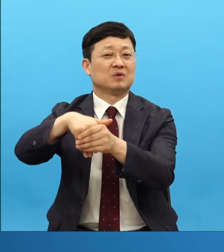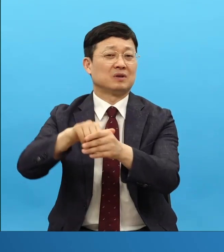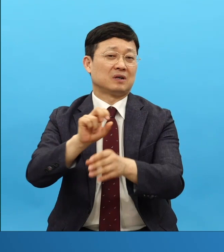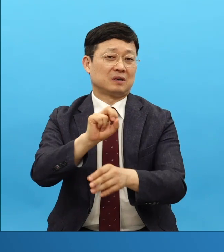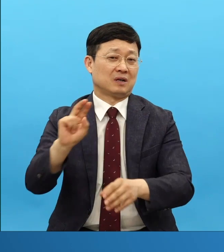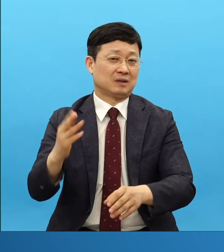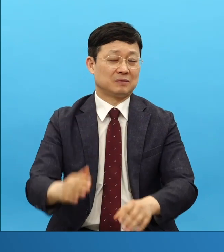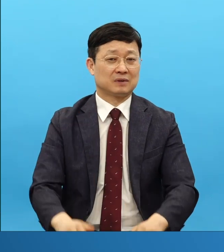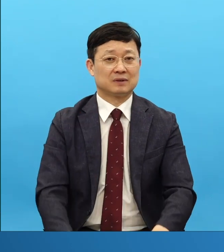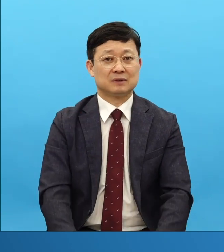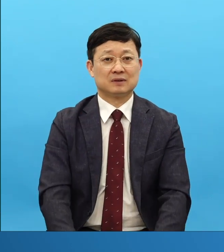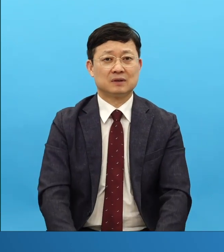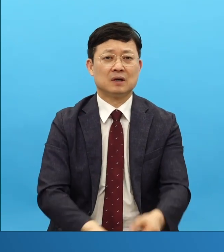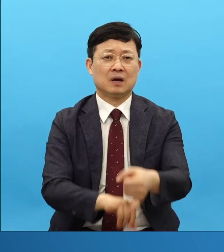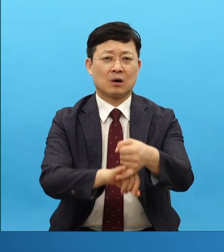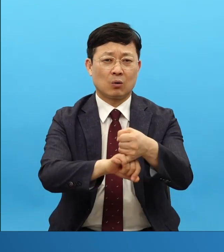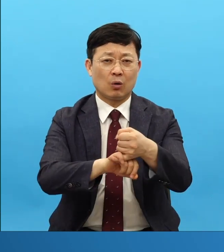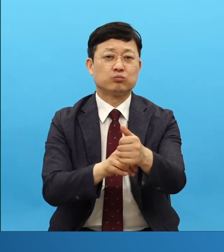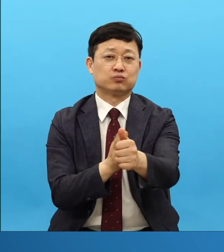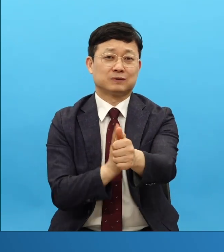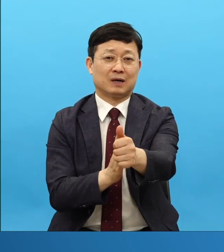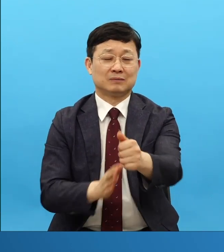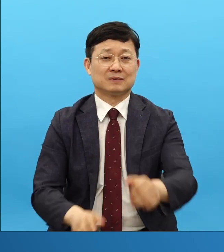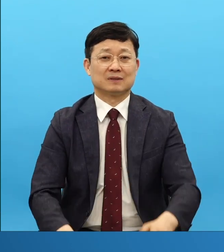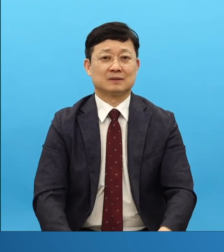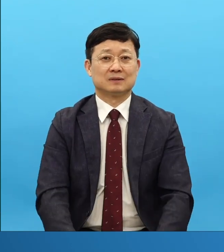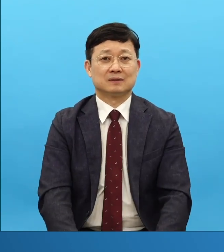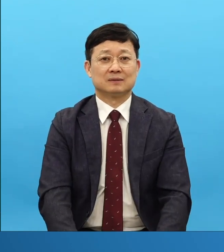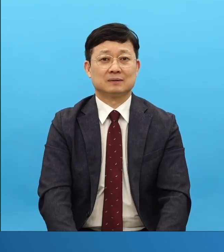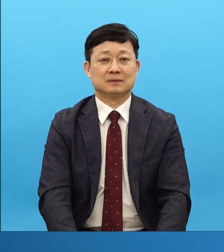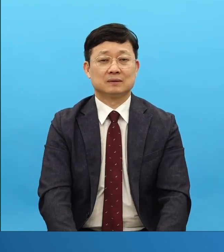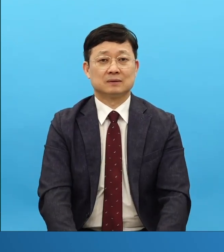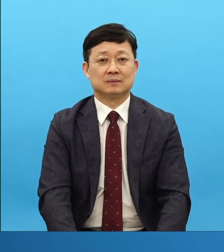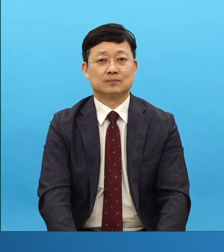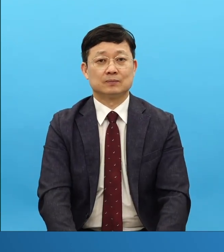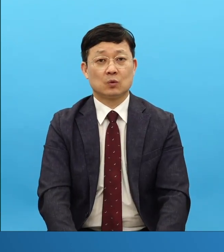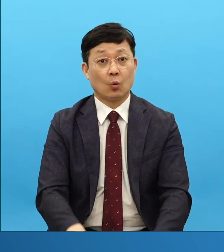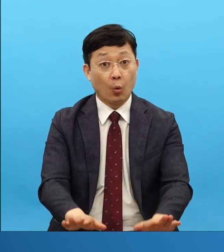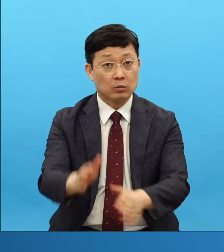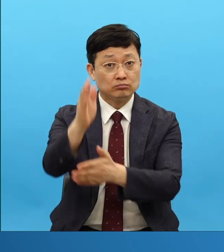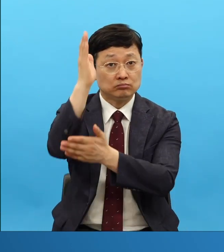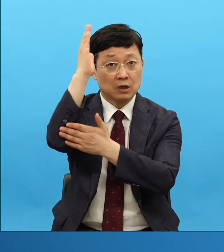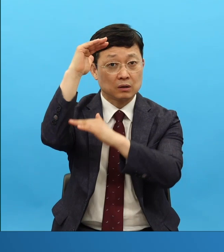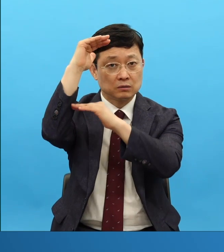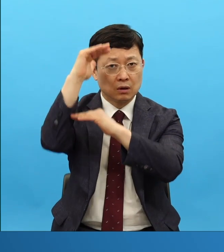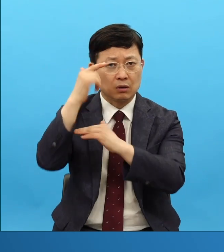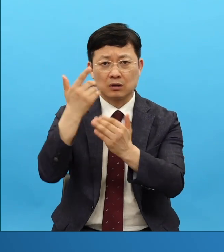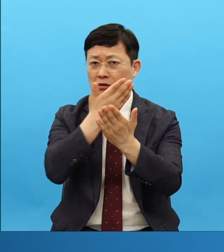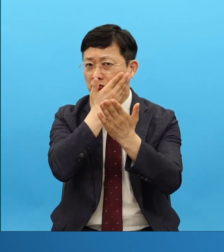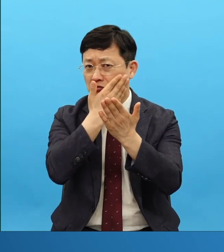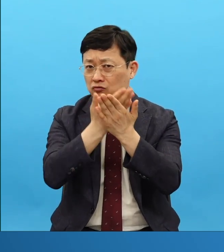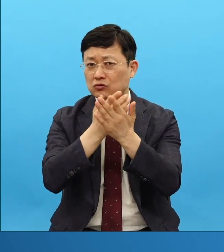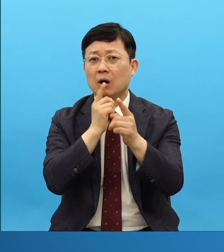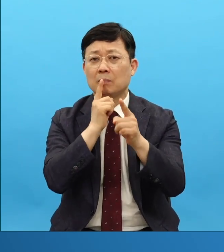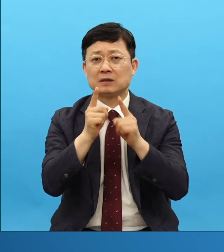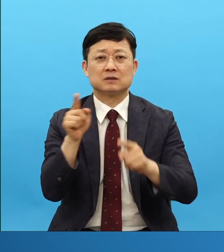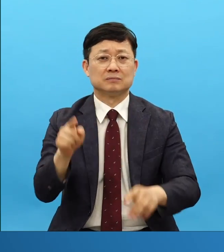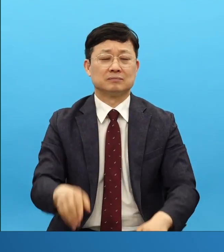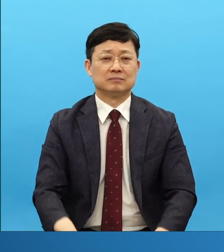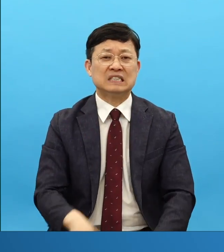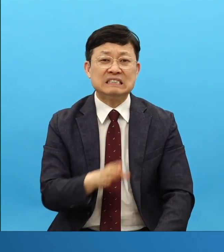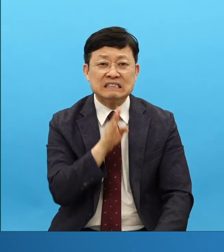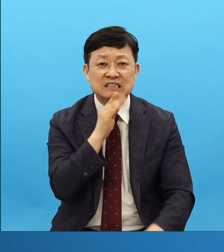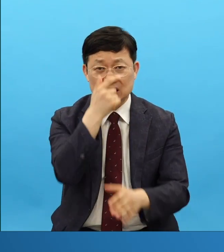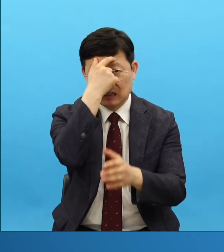imprint this. 꼭 해야 됩니다. We must do this. 오늘 여기 나온 얘기는 굉장히 중요한 얘기예요. 이거. 여러분 진짜